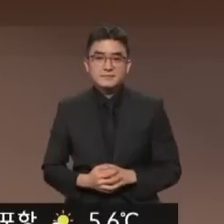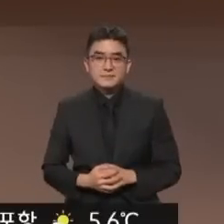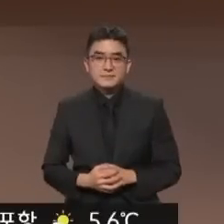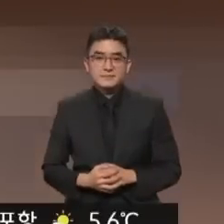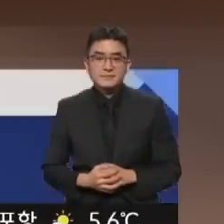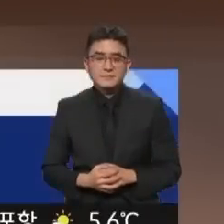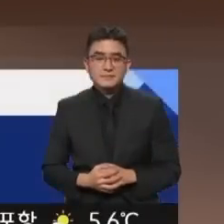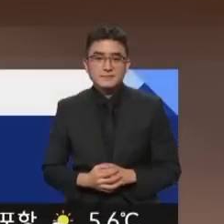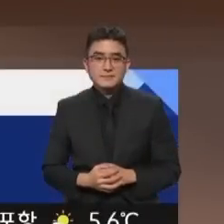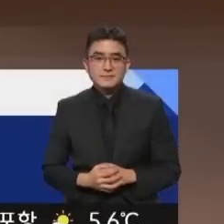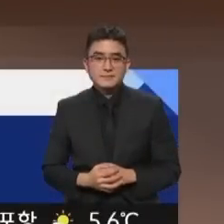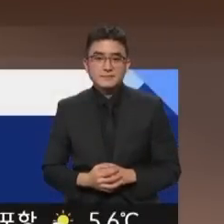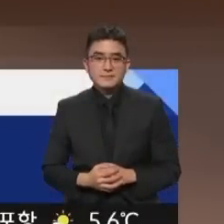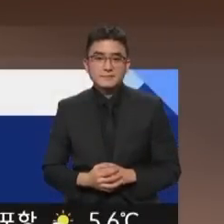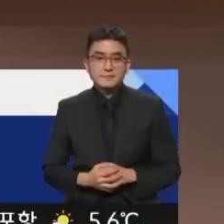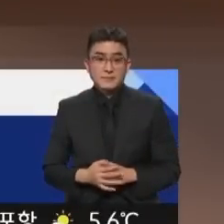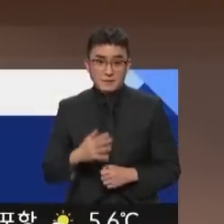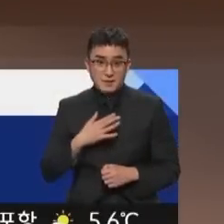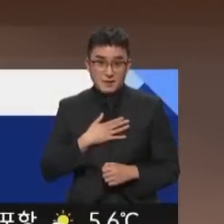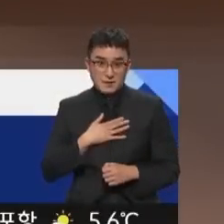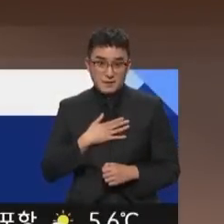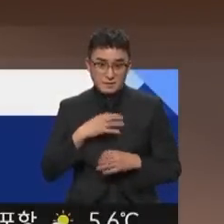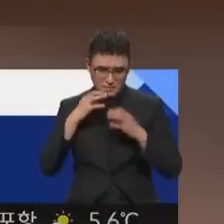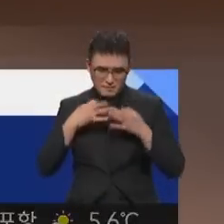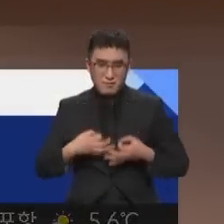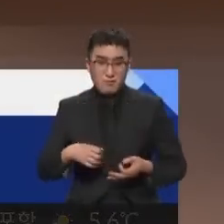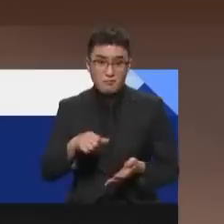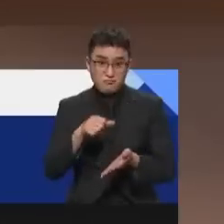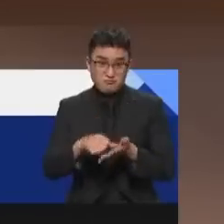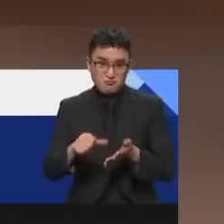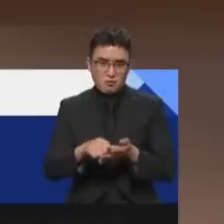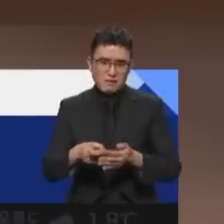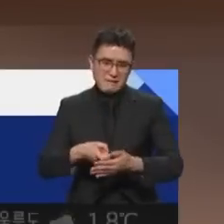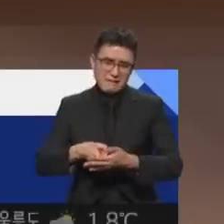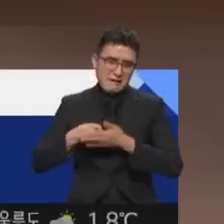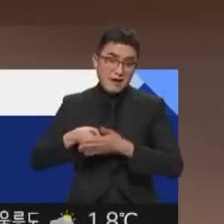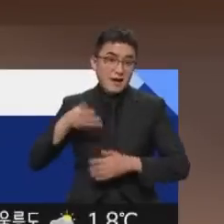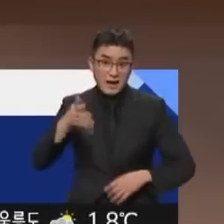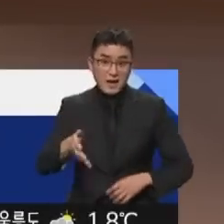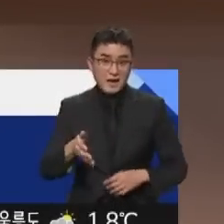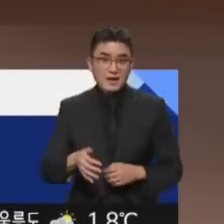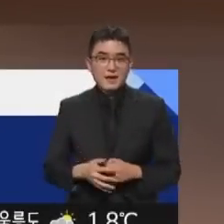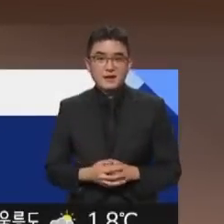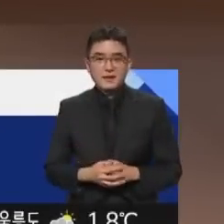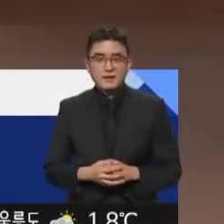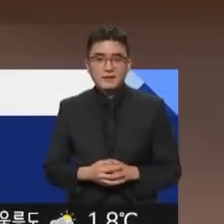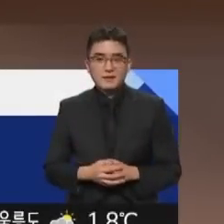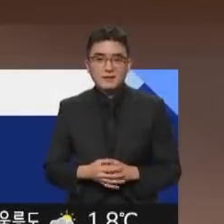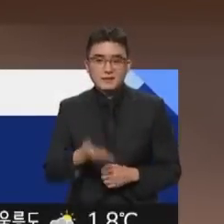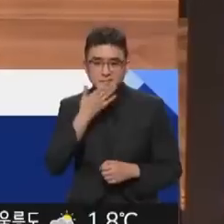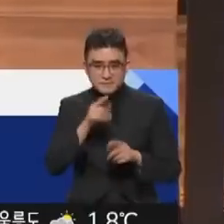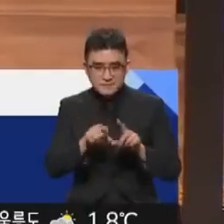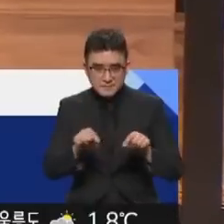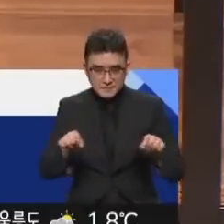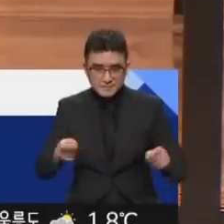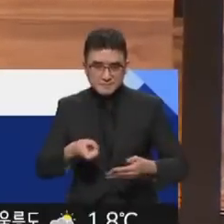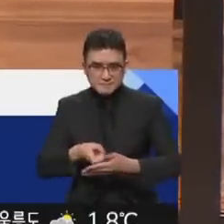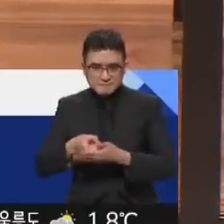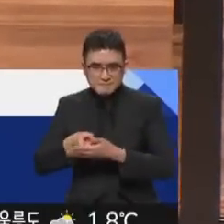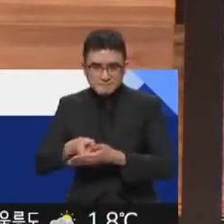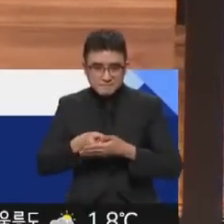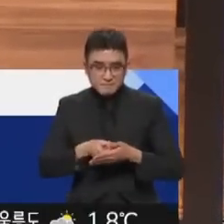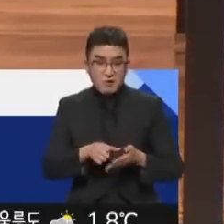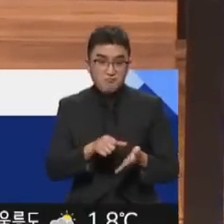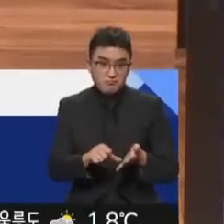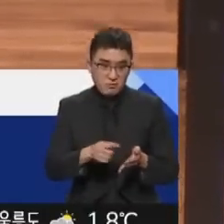사실 제가 물건들을 굉장히 아껴 썼습니다. 음식들도 굉장히 아끼고요. 물건